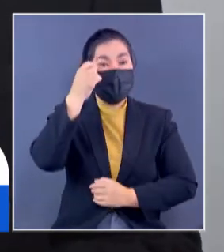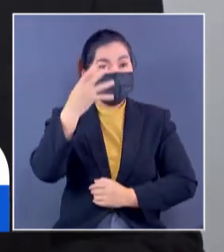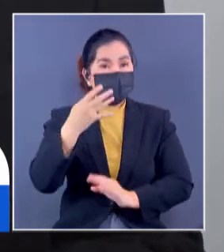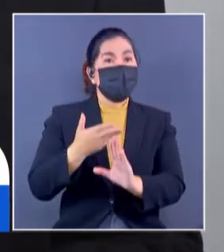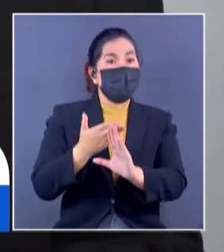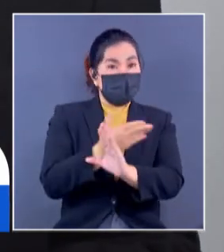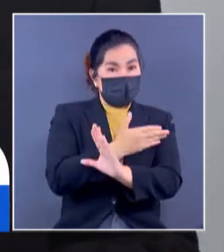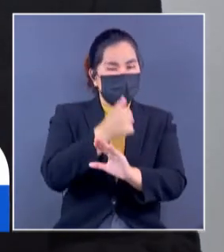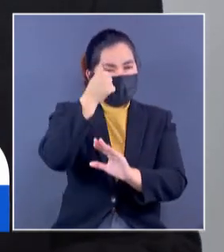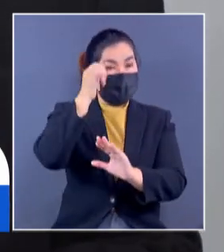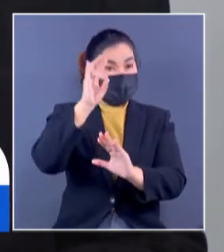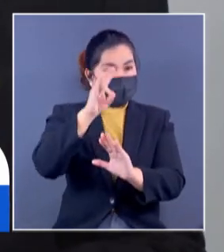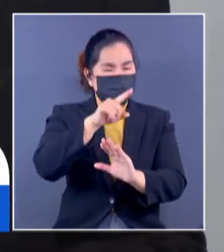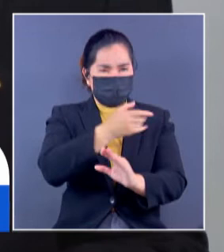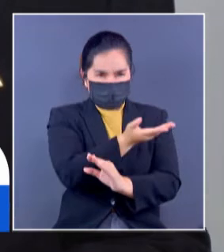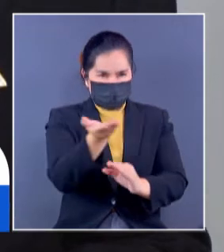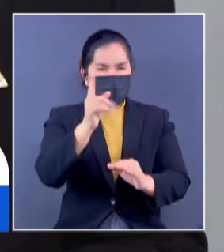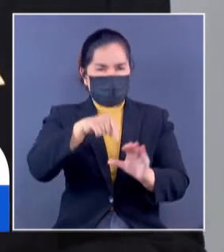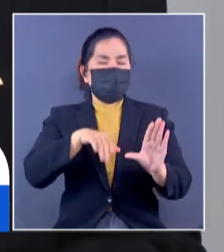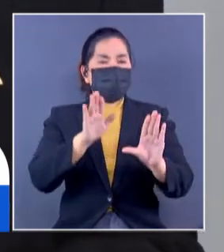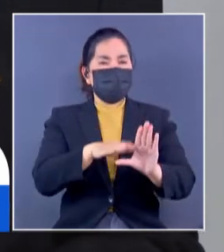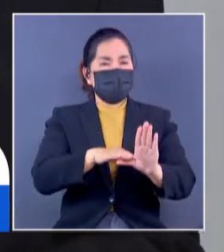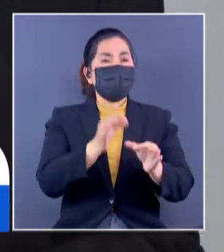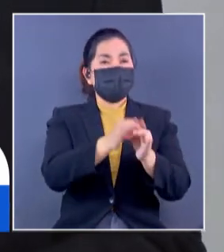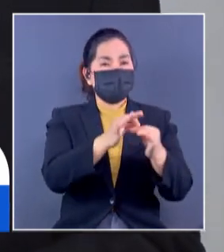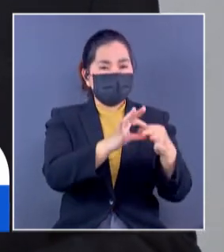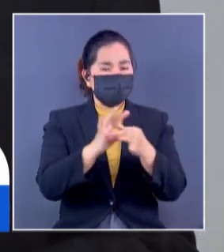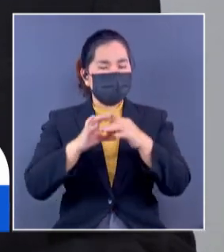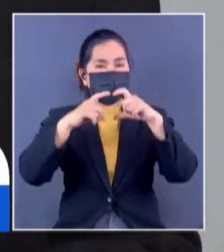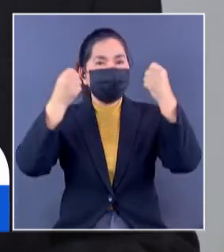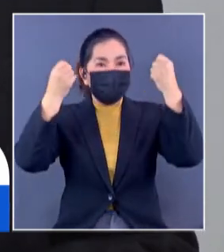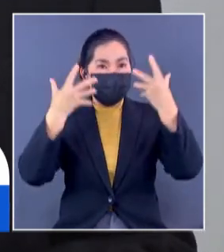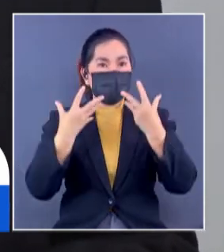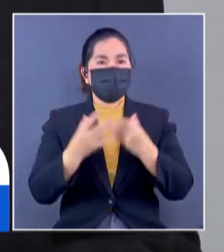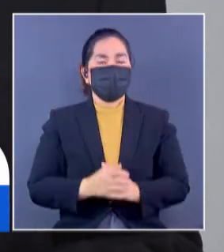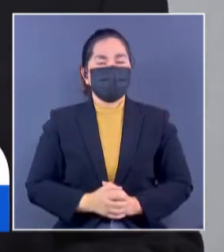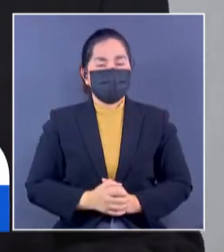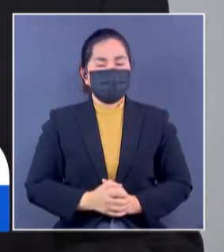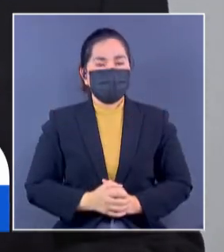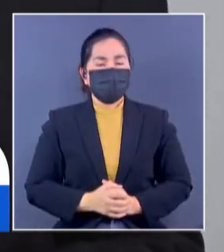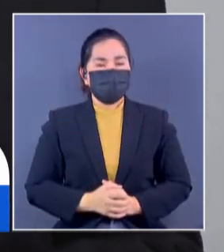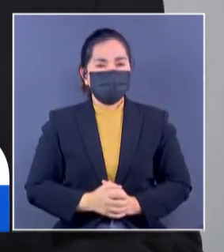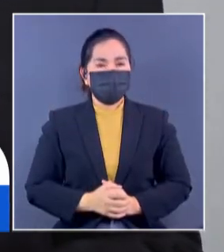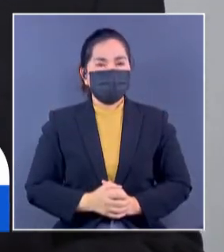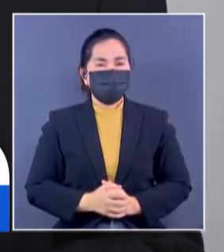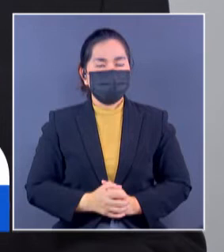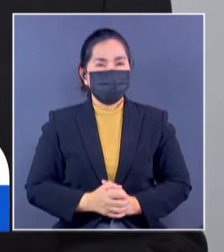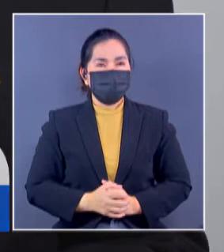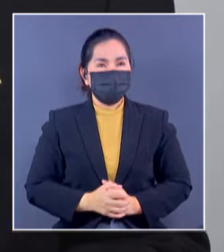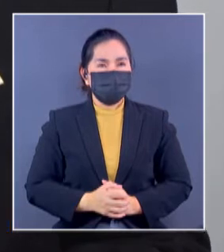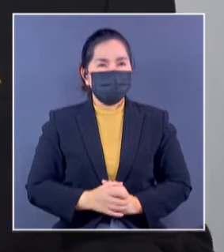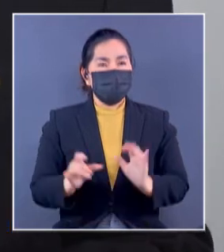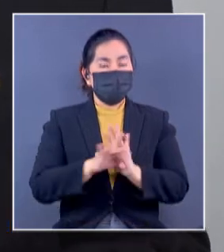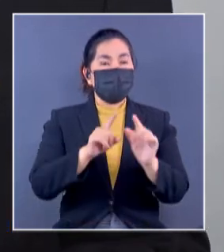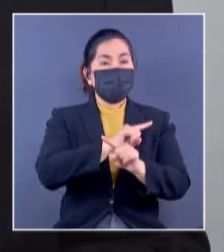ำไว้เลยนะตั้งแต่วันนี้นะคะตั้งแต่วันนี้ให้ท่านสามารถไปทำพร้อมเพย์ติดกับบัตรประชาชนได้เลยจนถึงวันที่7